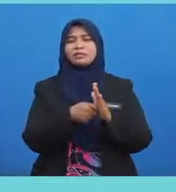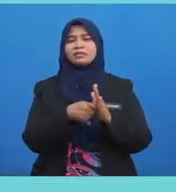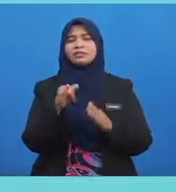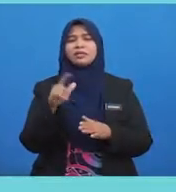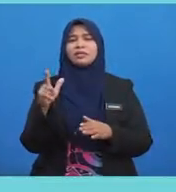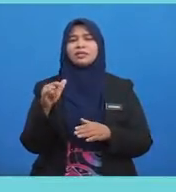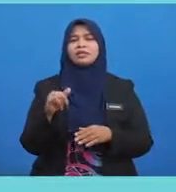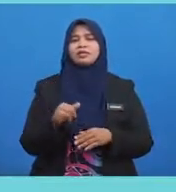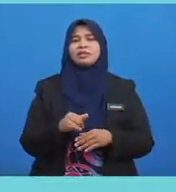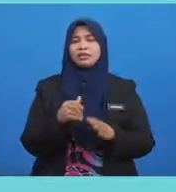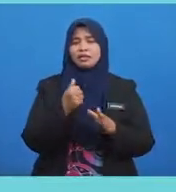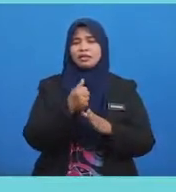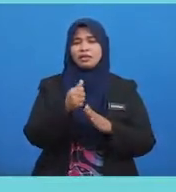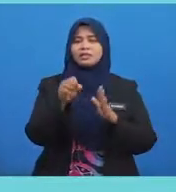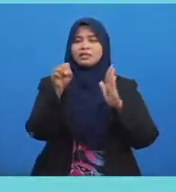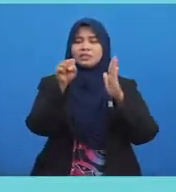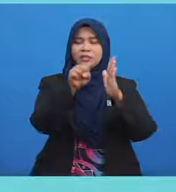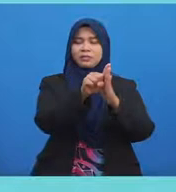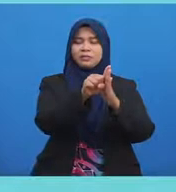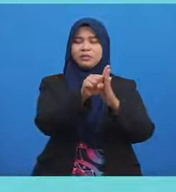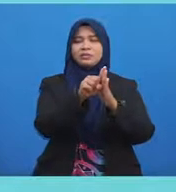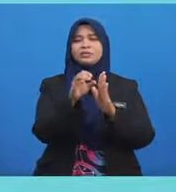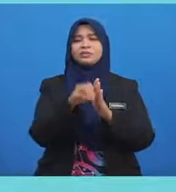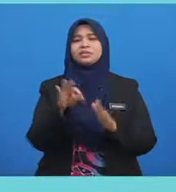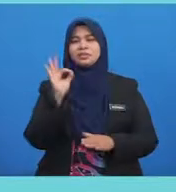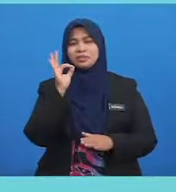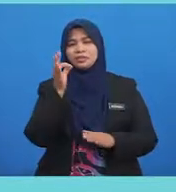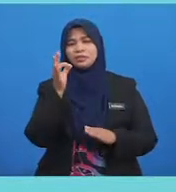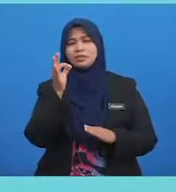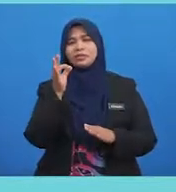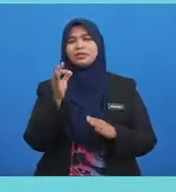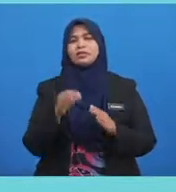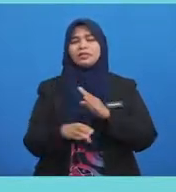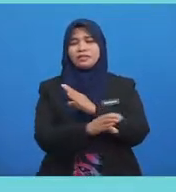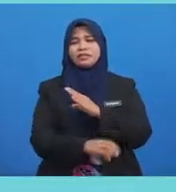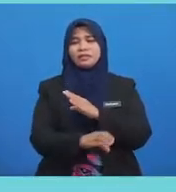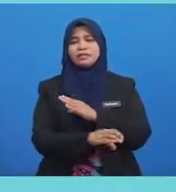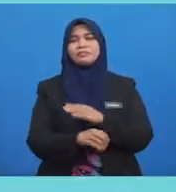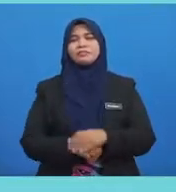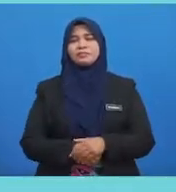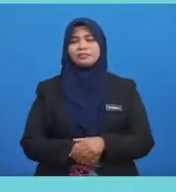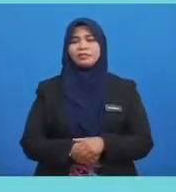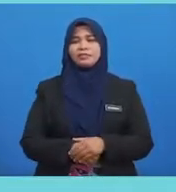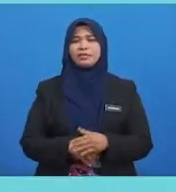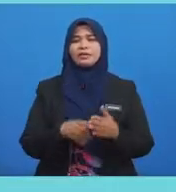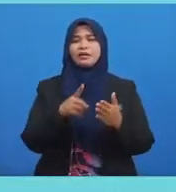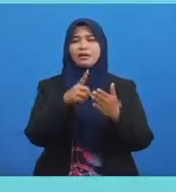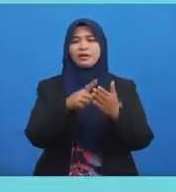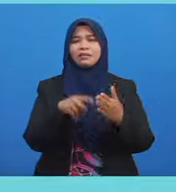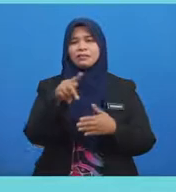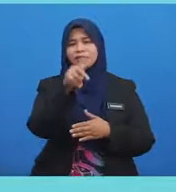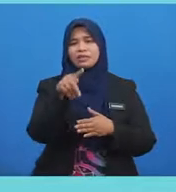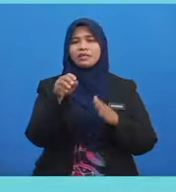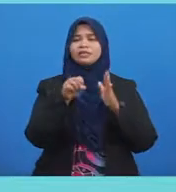identiti atau simbol sesebuah negeri. Murid-murid, apa ya identiti atau simbol